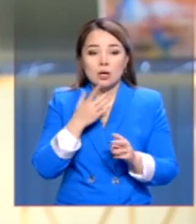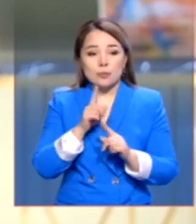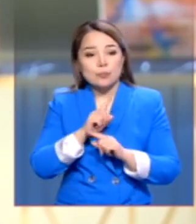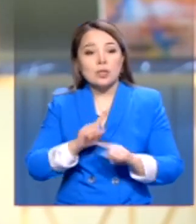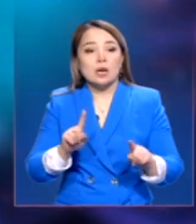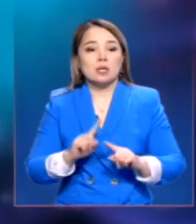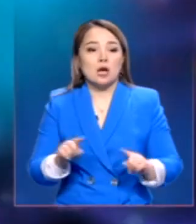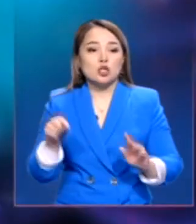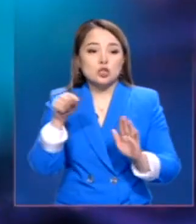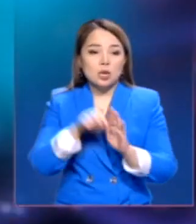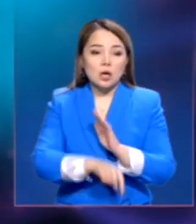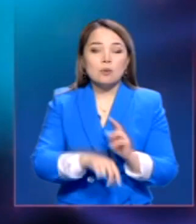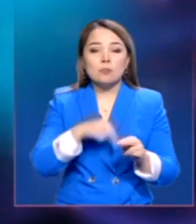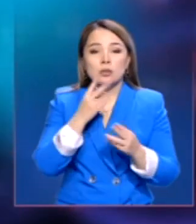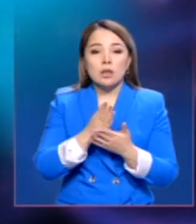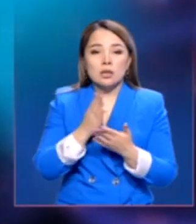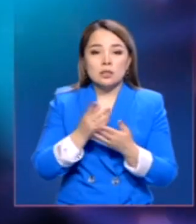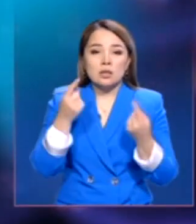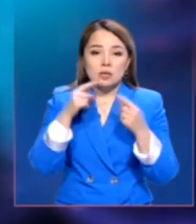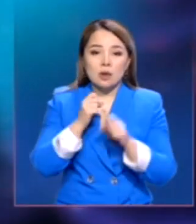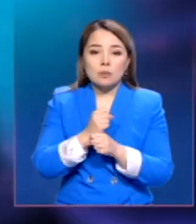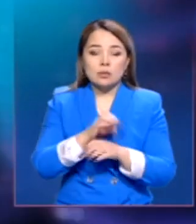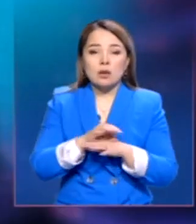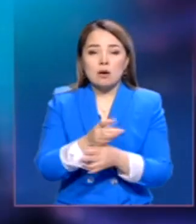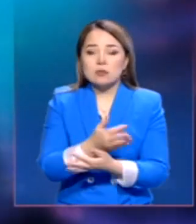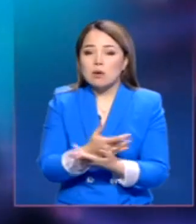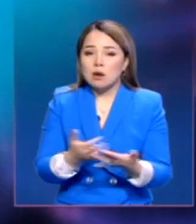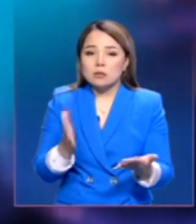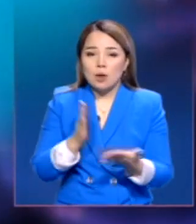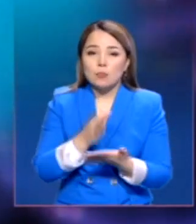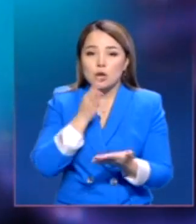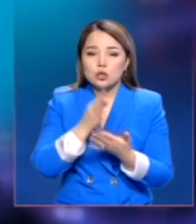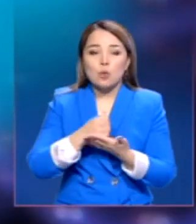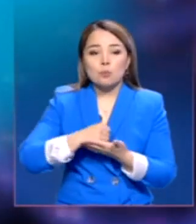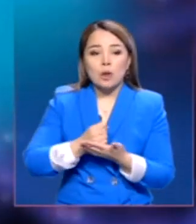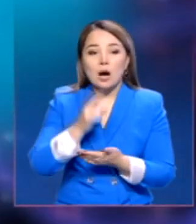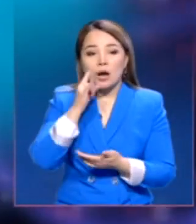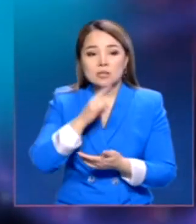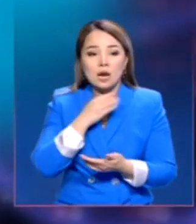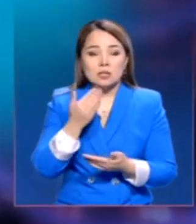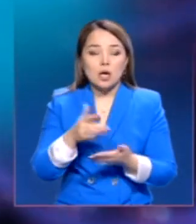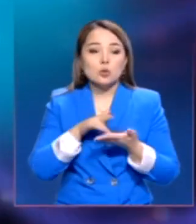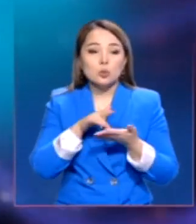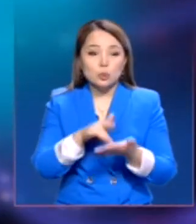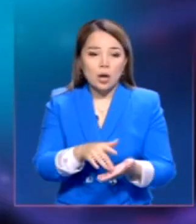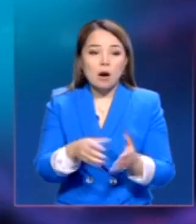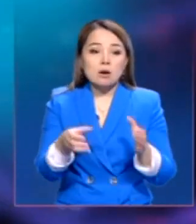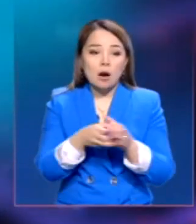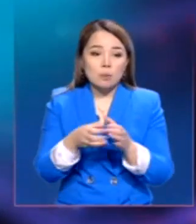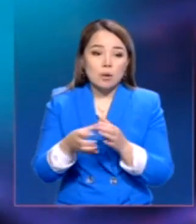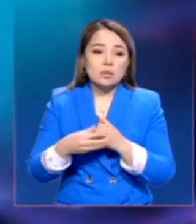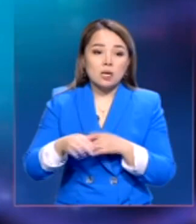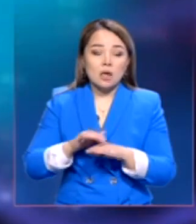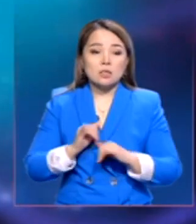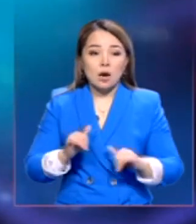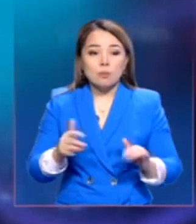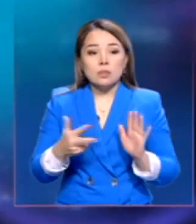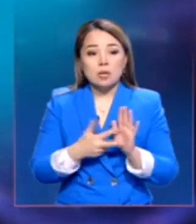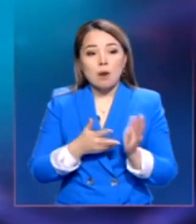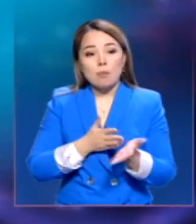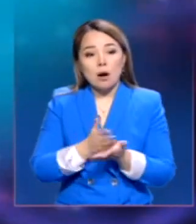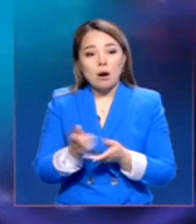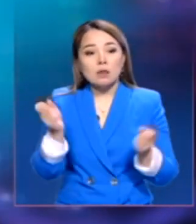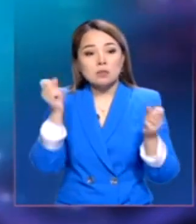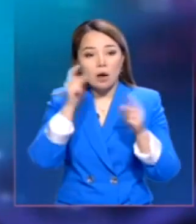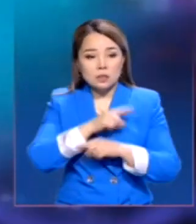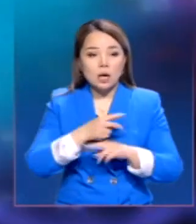тереңірек үңілу керек. Креативті индустрия саңғырлы. Мысалы, оған жауап ретінде бекітілген Қазақ туризм компаниясы саланы дамытудың 8 бағытын анықтаған.